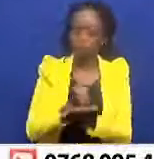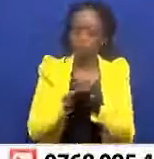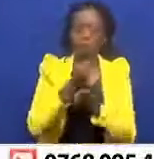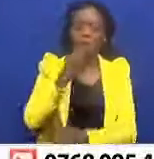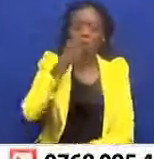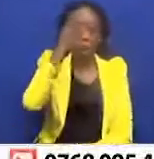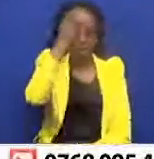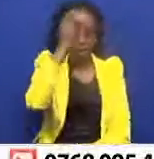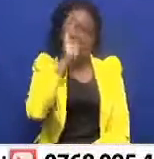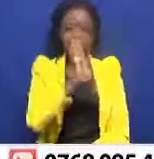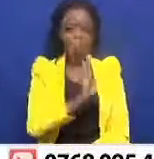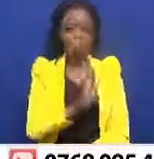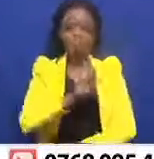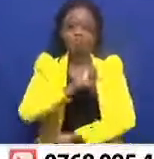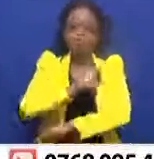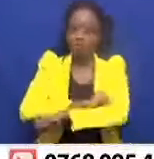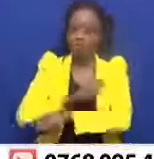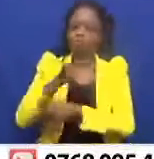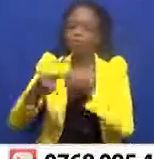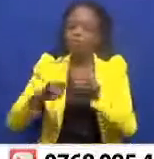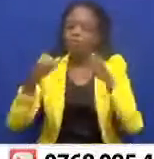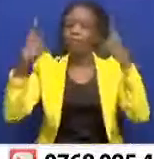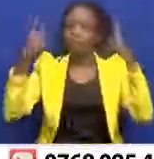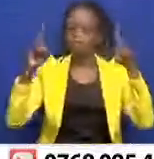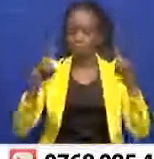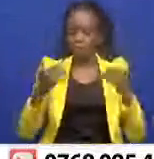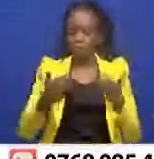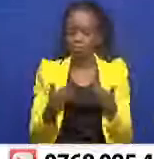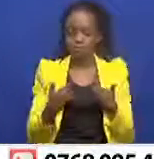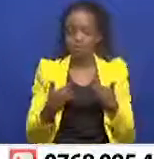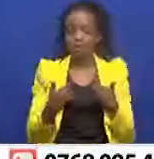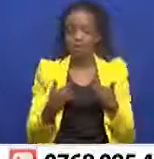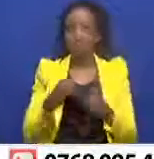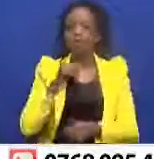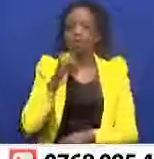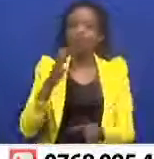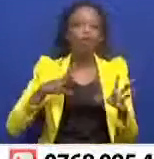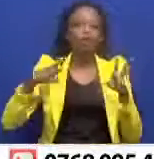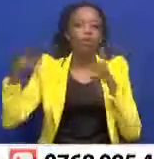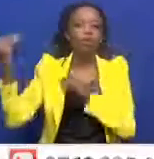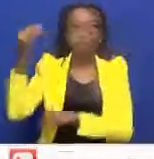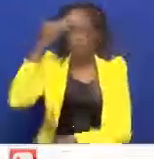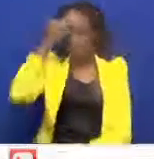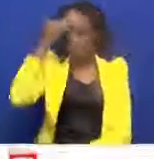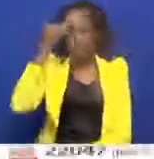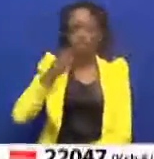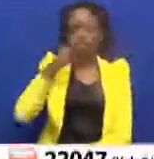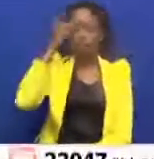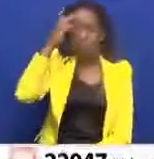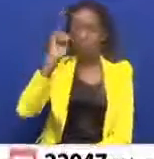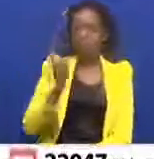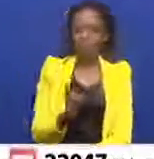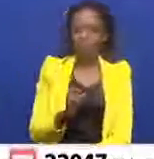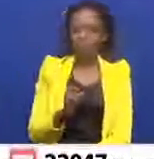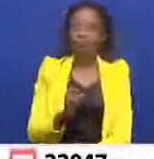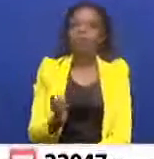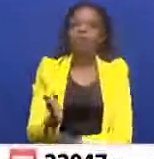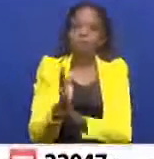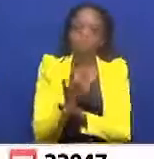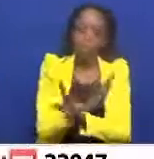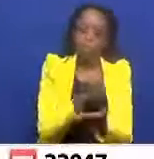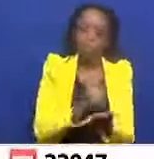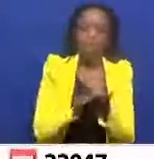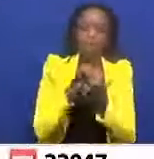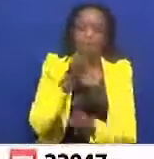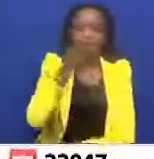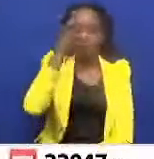wao kuwapeleka shule na wakafanikiwa, ili wasiende wakienda tu, waangalie nyuma, warudi kuwasaidia